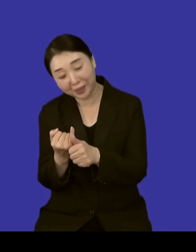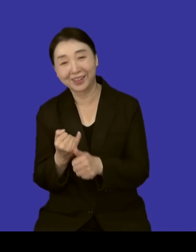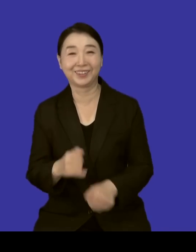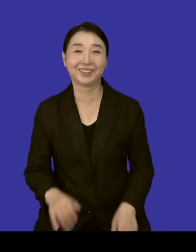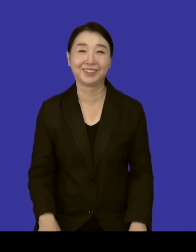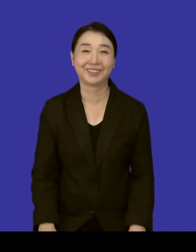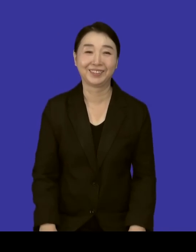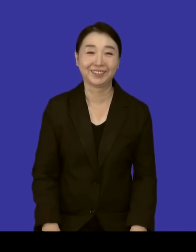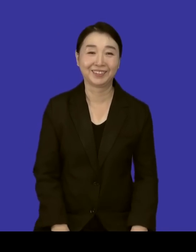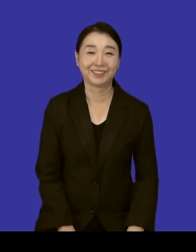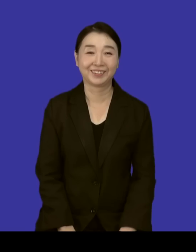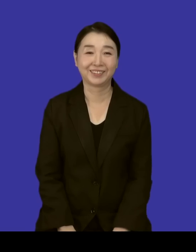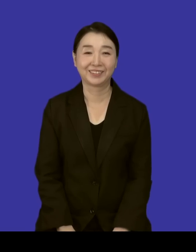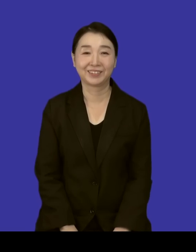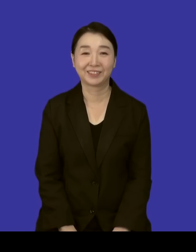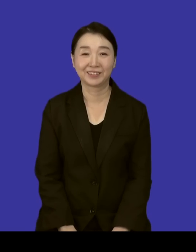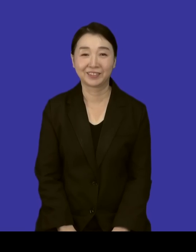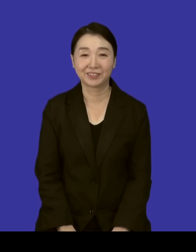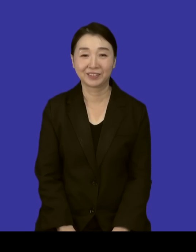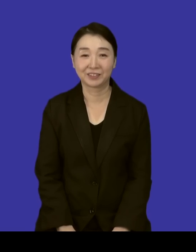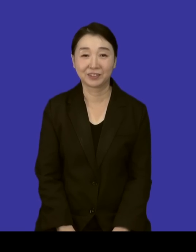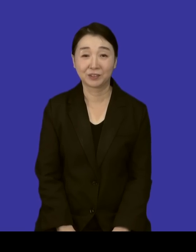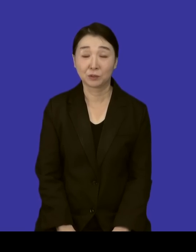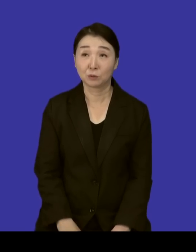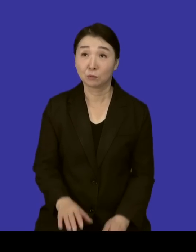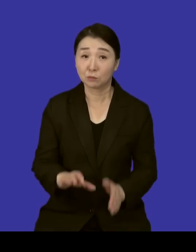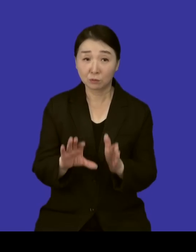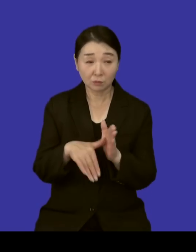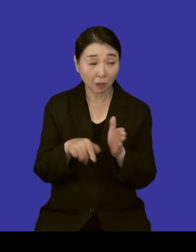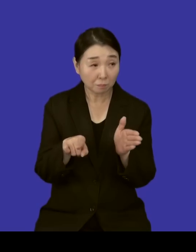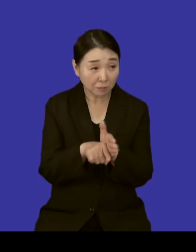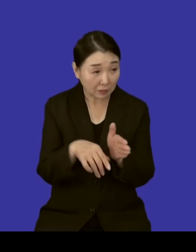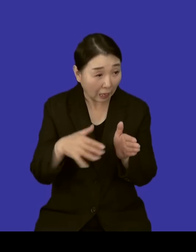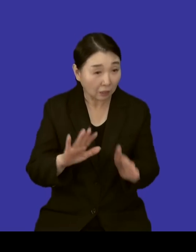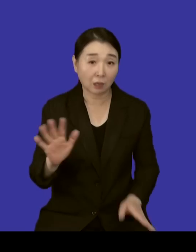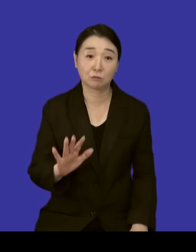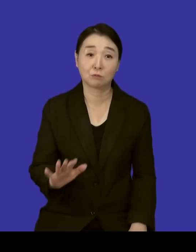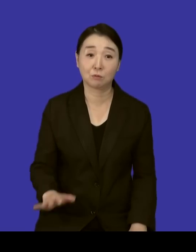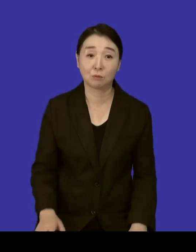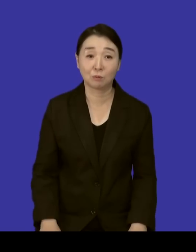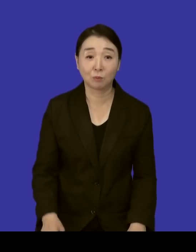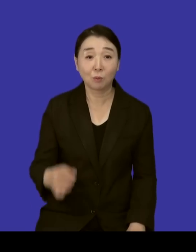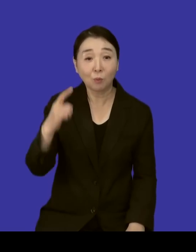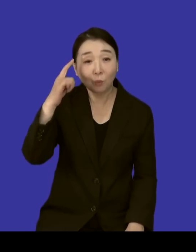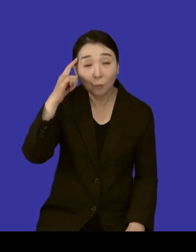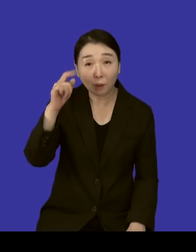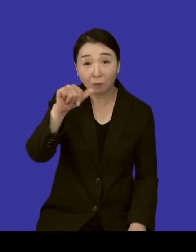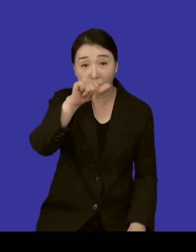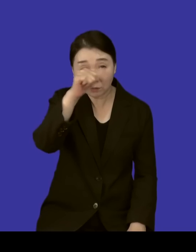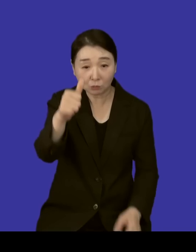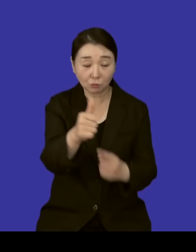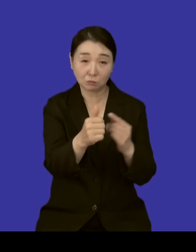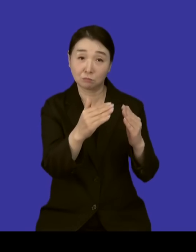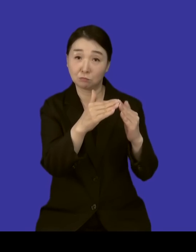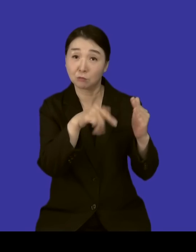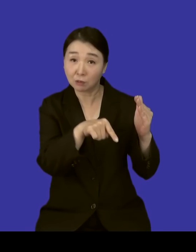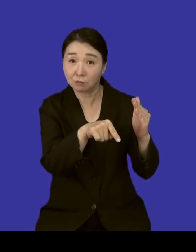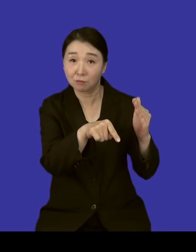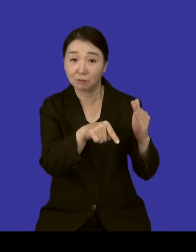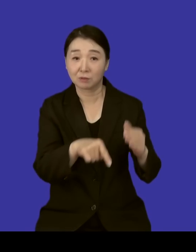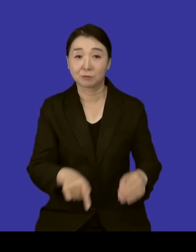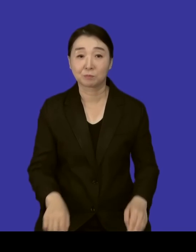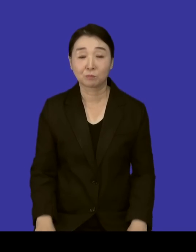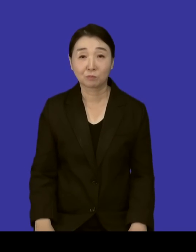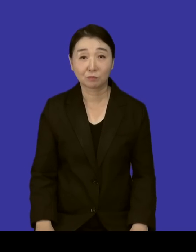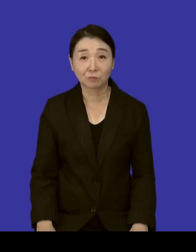그러니까 예, 그 당시 뭐 그렇다고 제가 불신 결혼도 아니고 네네. 뭐 재정 장로님 때 장로님 아들이고. 예. 예. 그러니까 이제